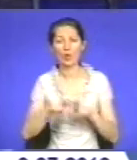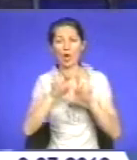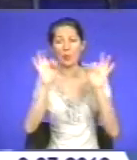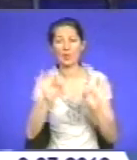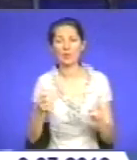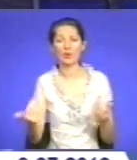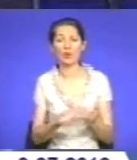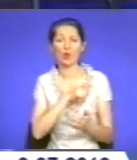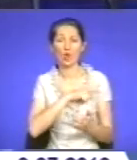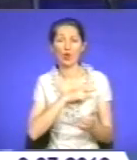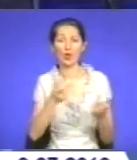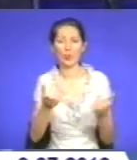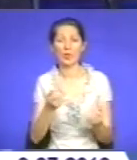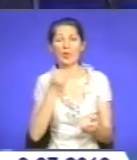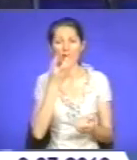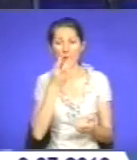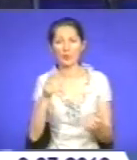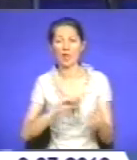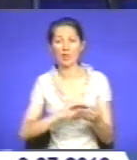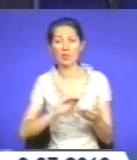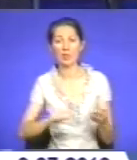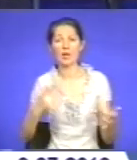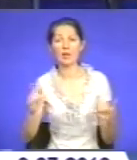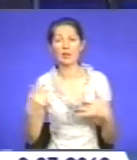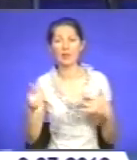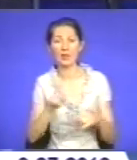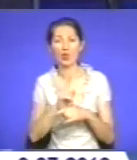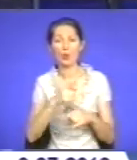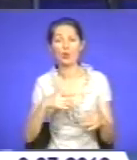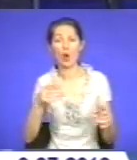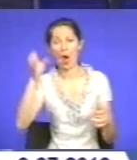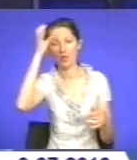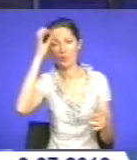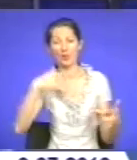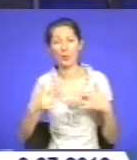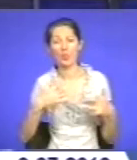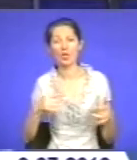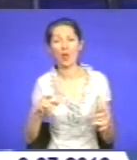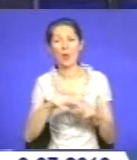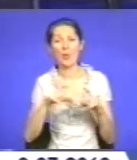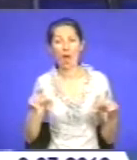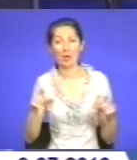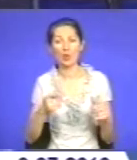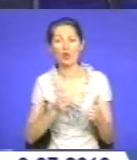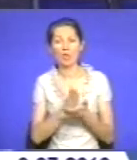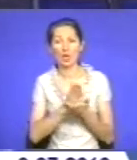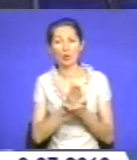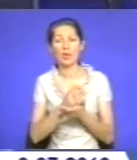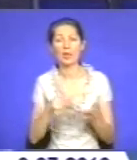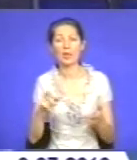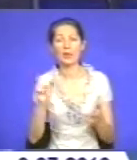позитивно. Режисер Тернопільського академічного обласного драматичного театру імені Тараса Шевченка, заслужений діяч мистецтв України В'ячеслав Жила